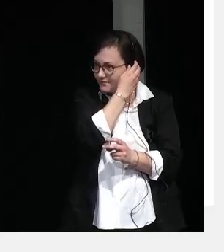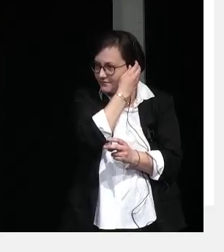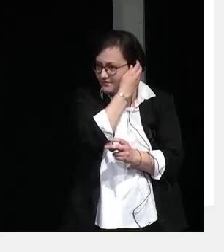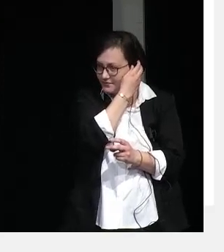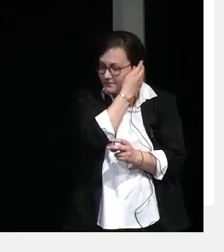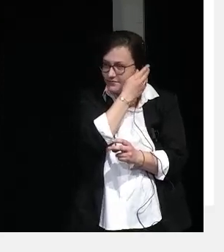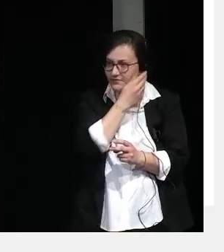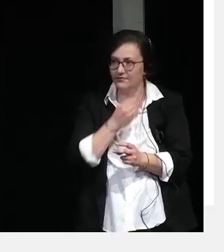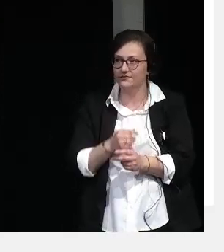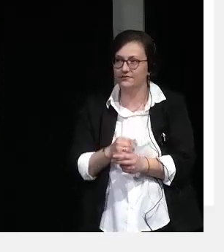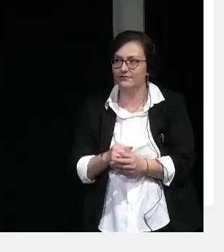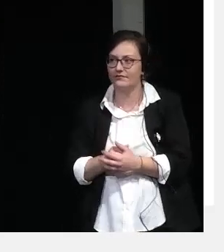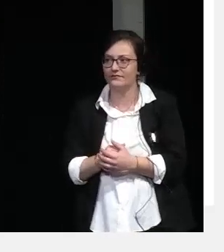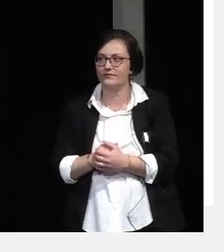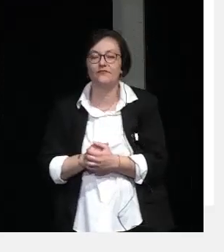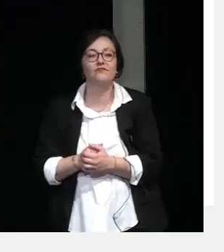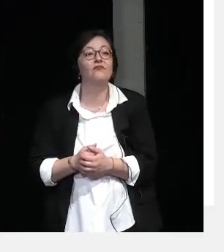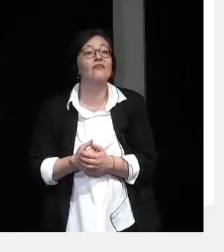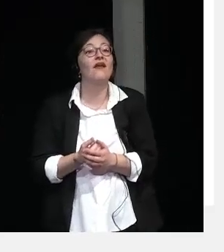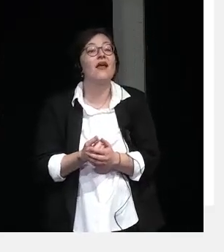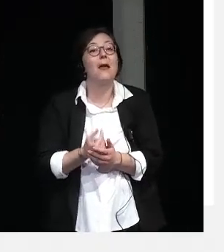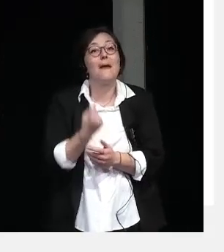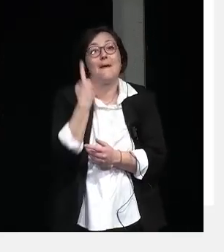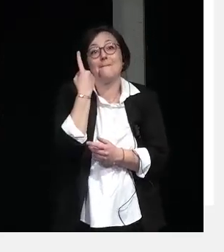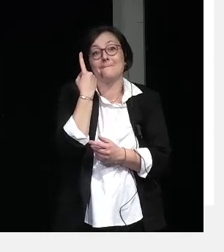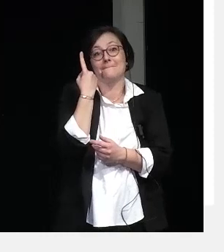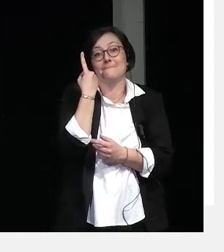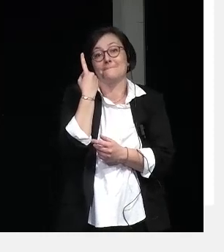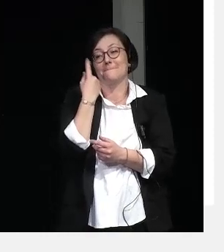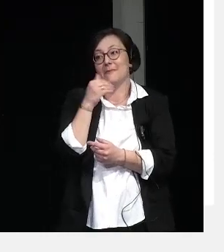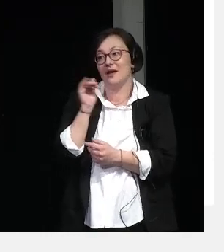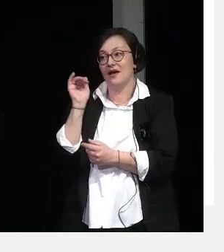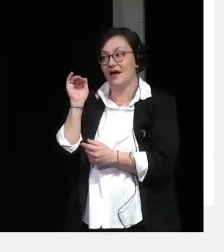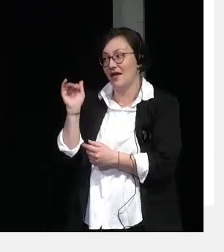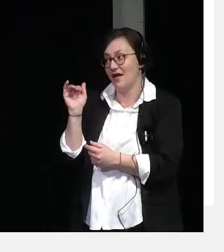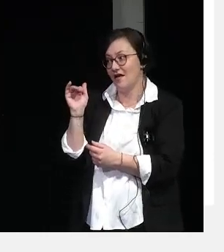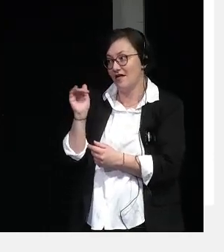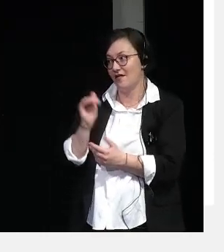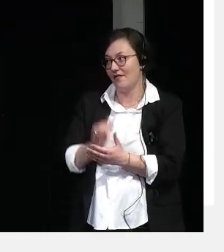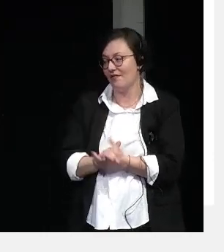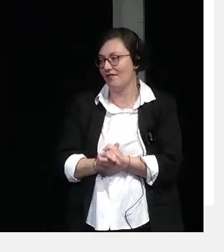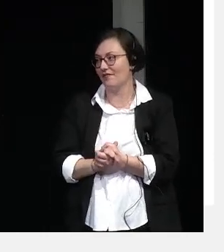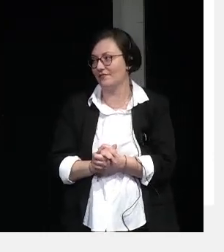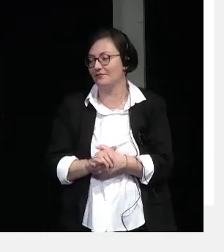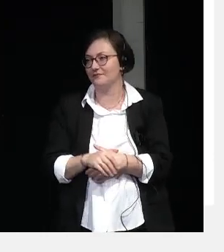Γιατί καταρχάς και εγώ ήθελα να πω ότι... μιλάνε.